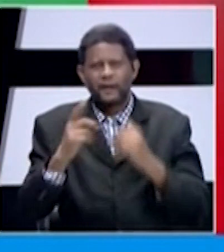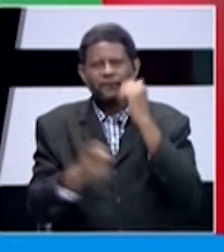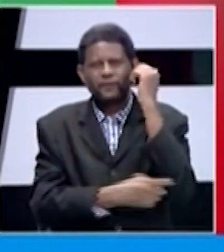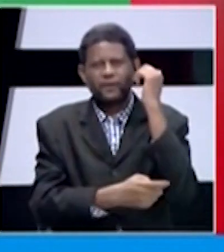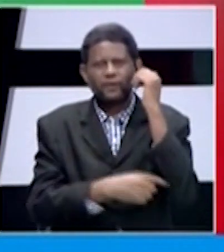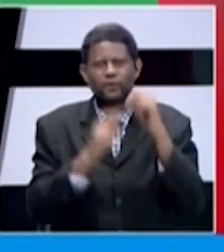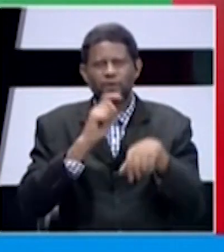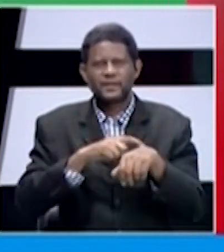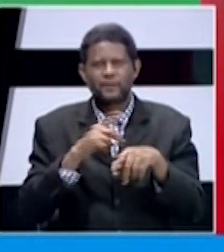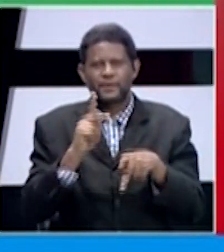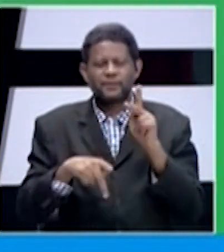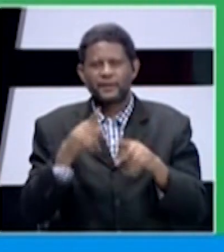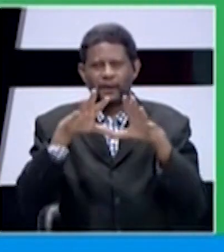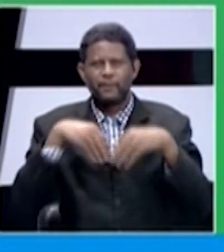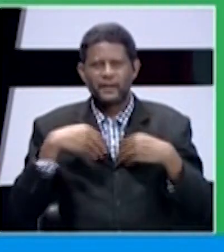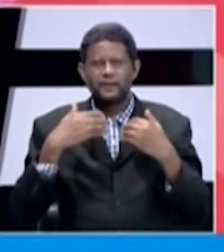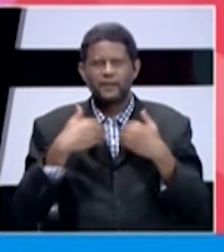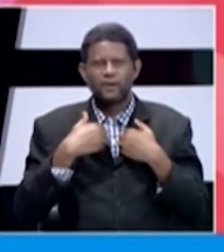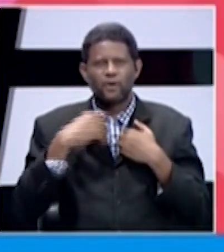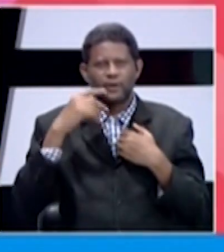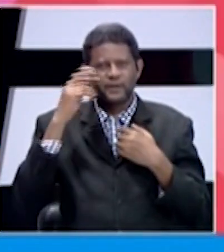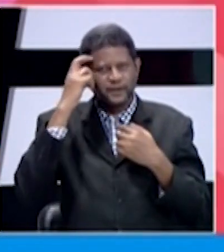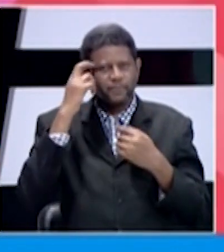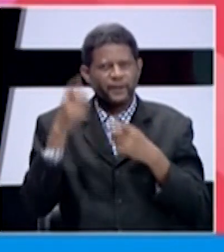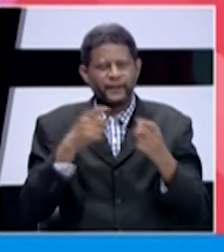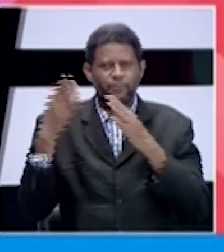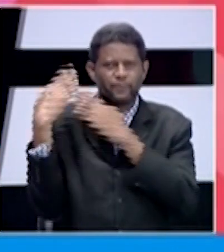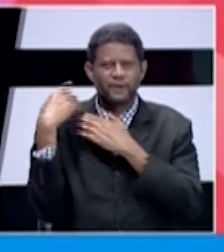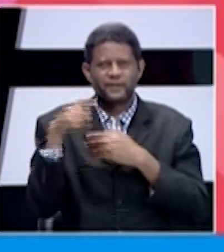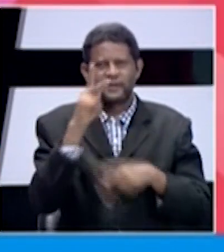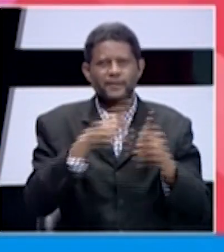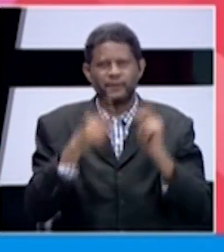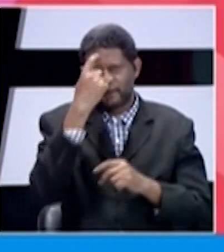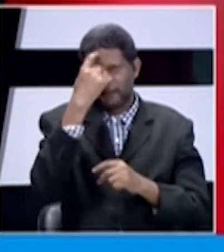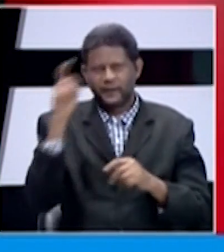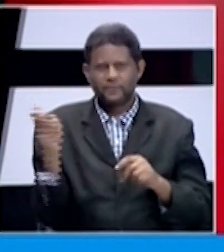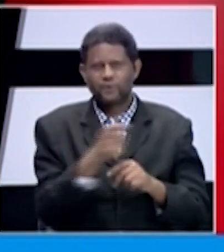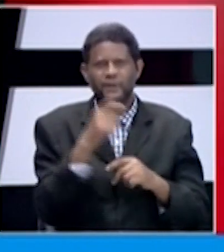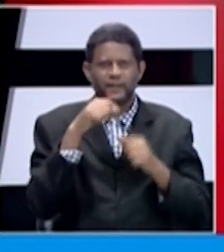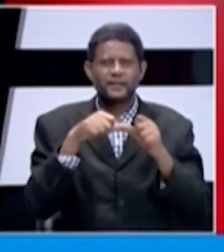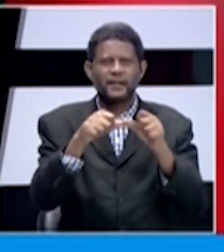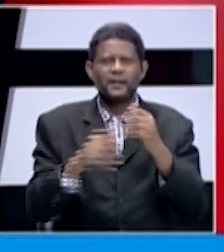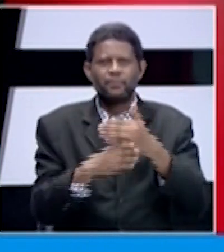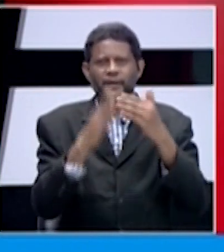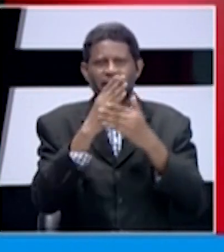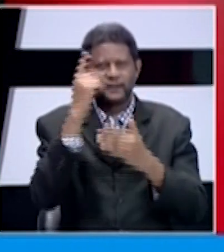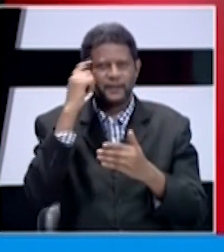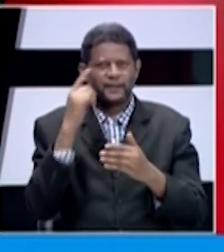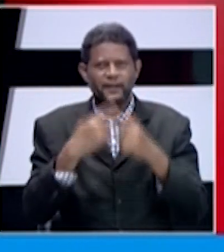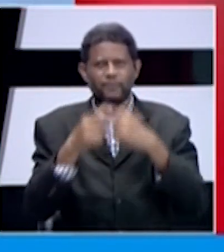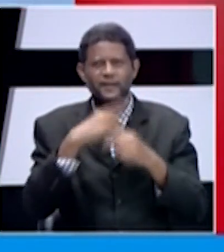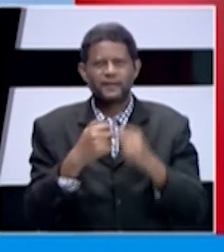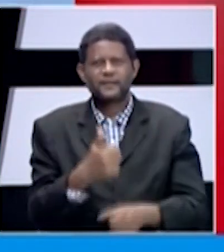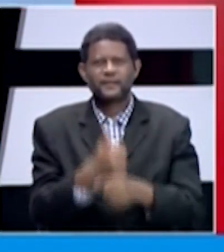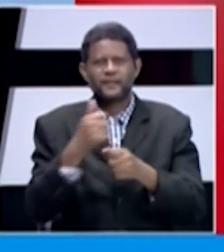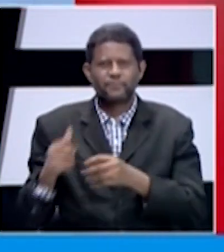እዋን ብህዝቢ ተቐባልነት ዘለዎ ርእሰ ምሕዳር ምሻማ እዚ ህዝቢ ዕድለኛ ከም ዝኾነን ቀጻሊ ብራኸ ትግራይ ንምርጋፅ ዝሕግዝ